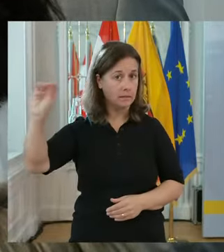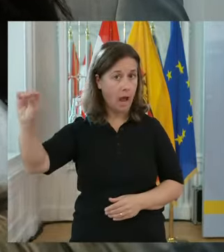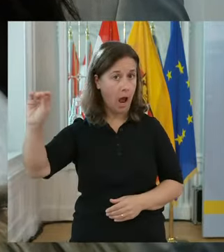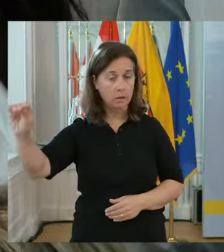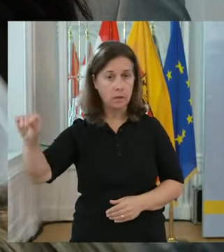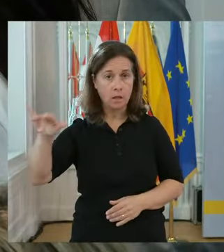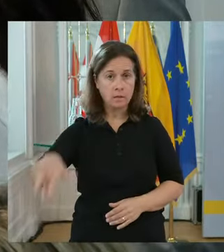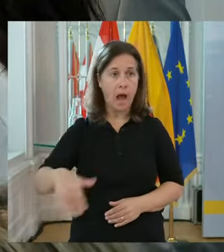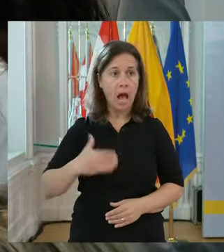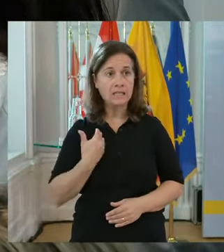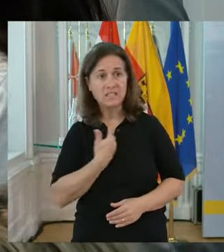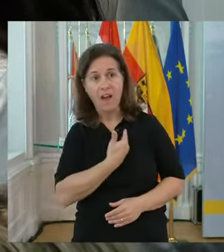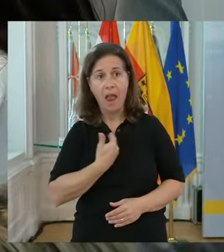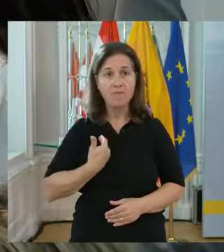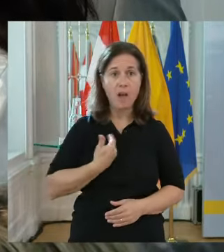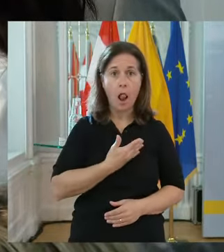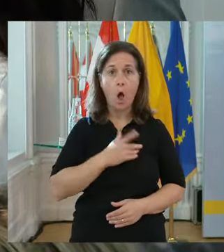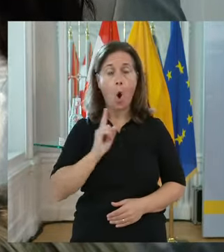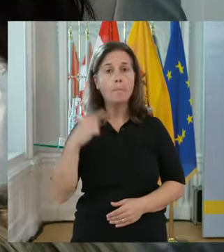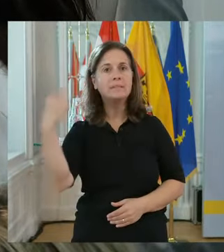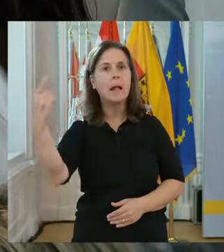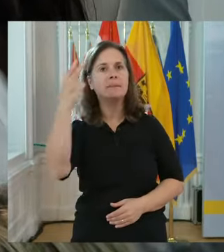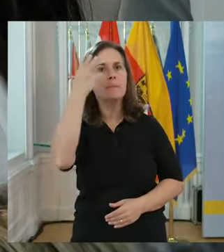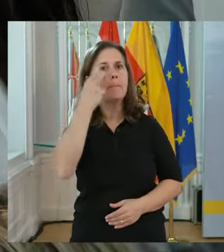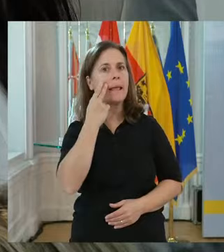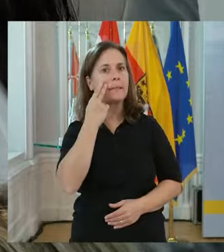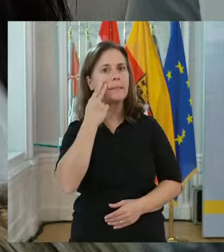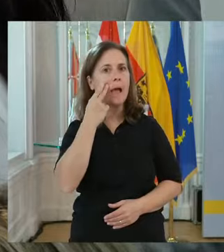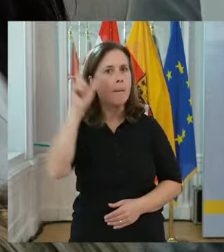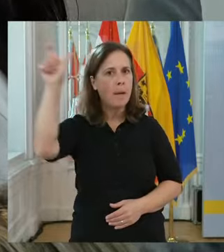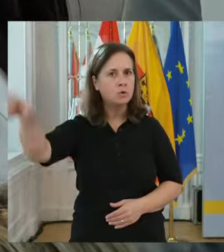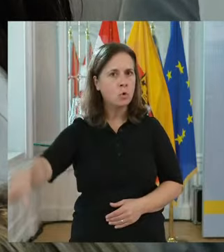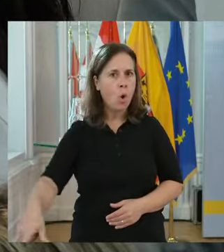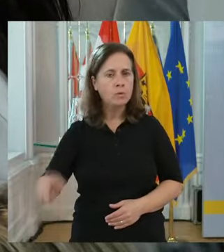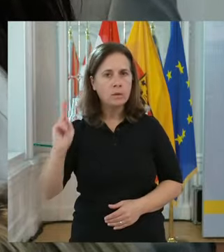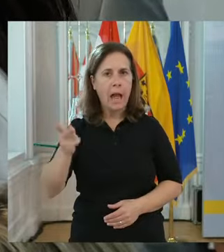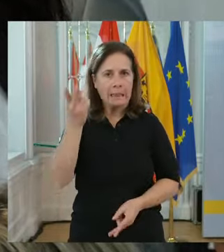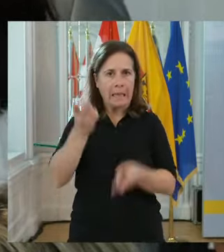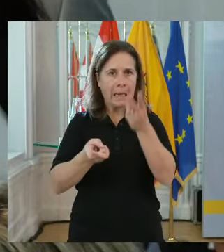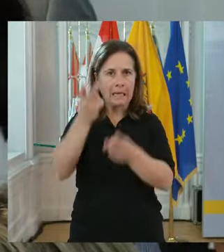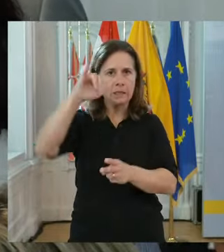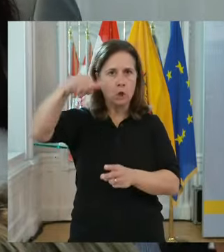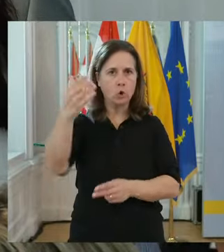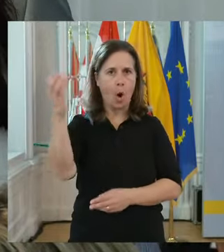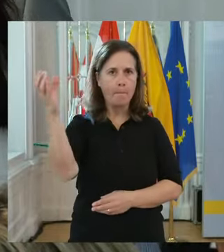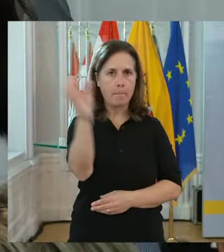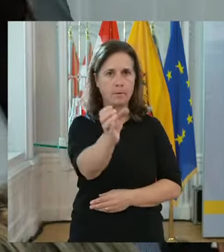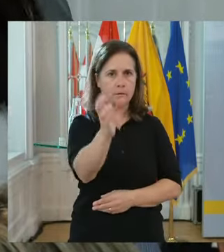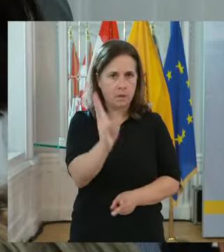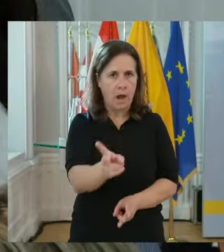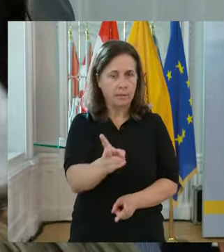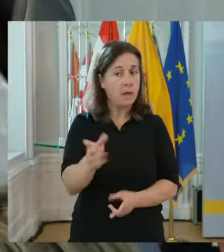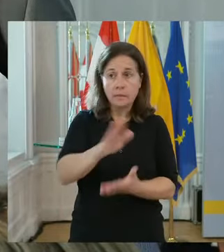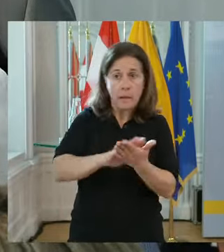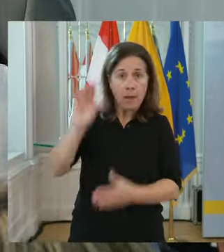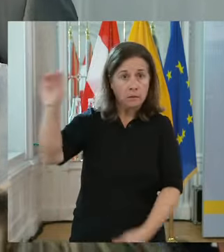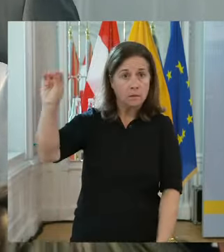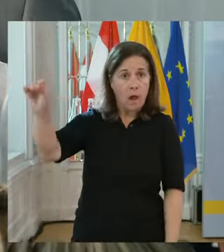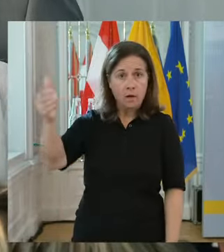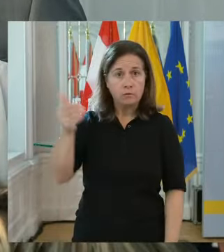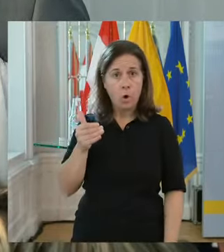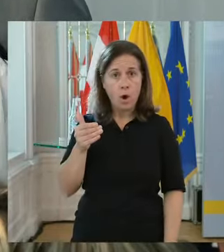Zweifel daran bestehen, dass sie als blinde Person den Richterjob ausüben kann. Das hat ihr niemand